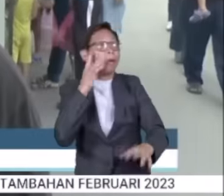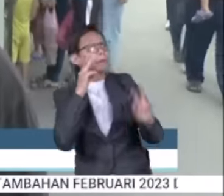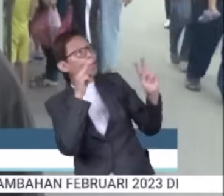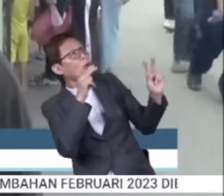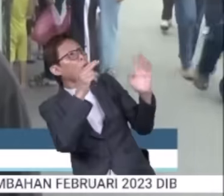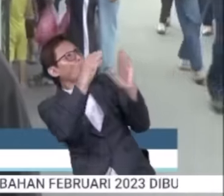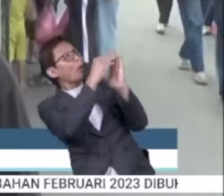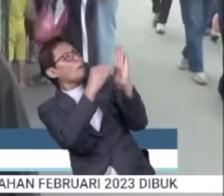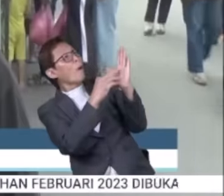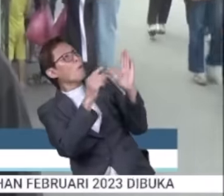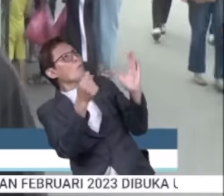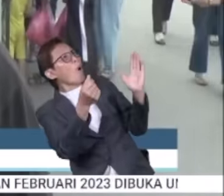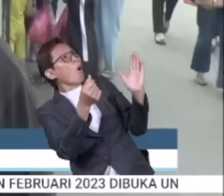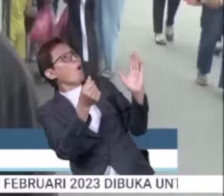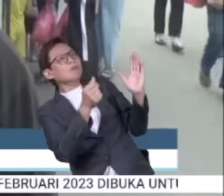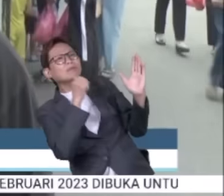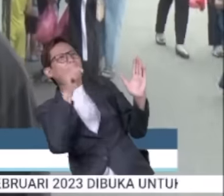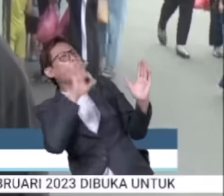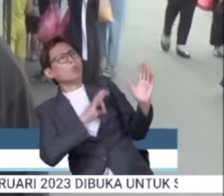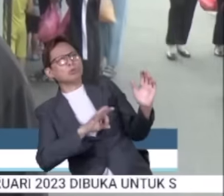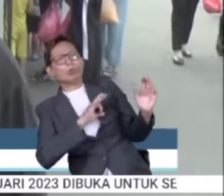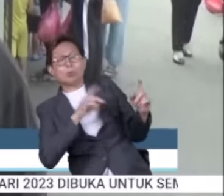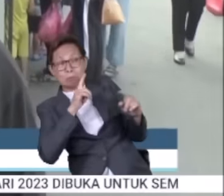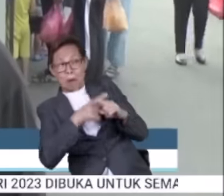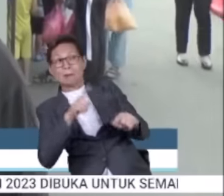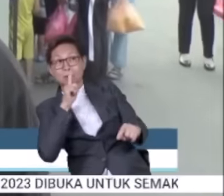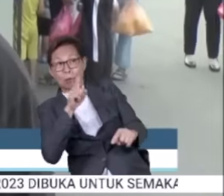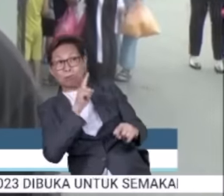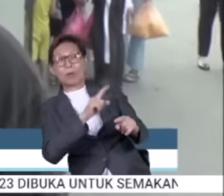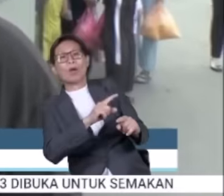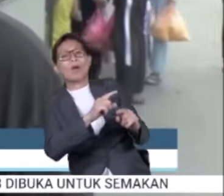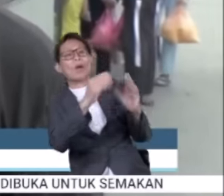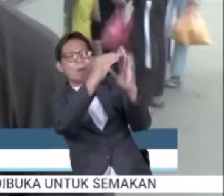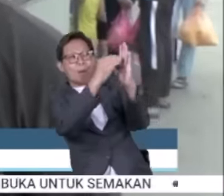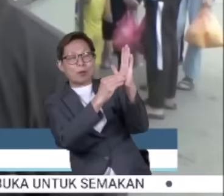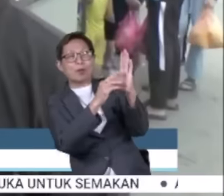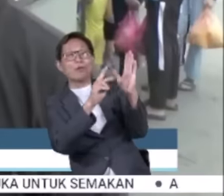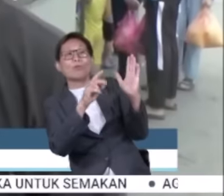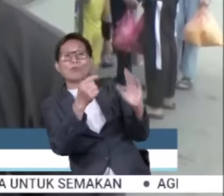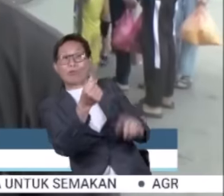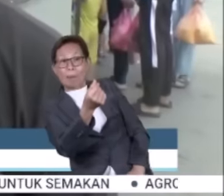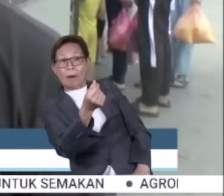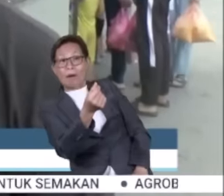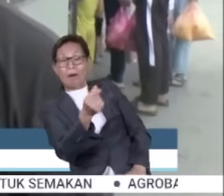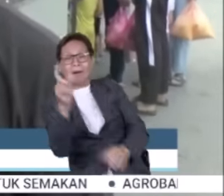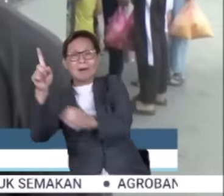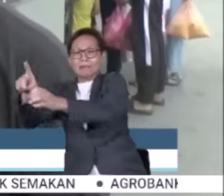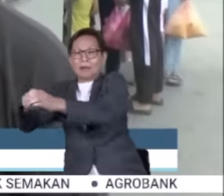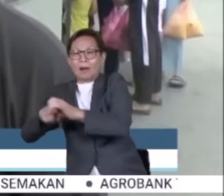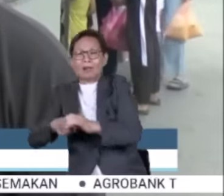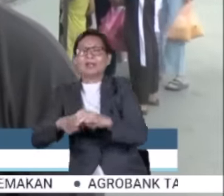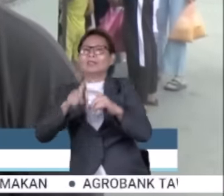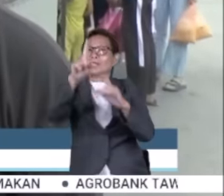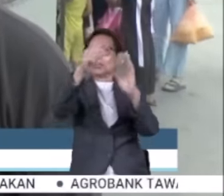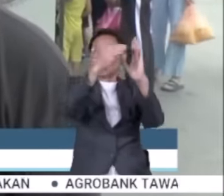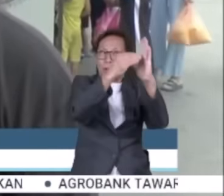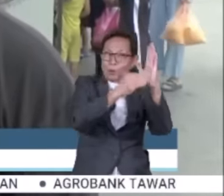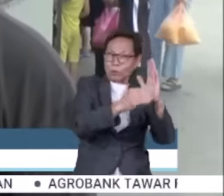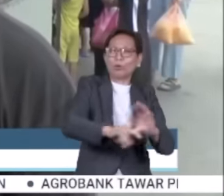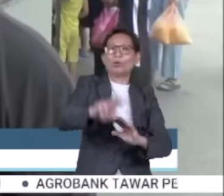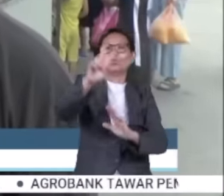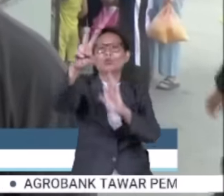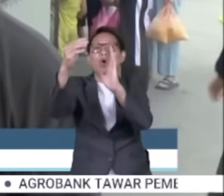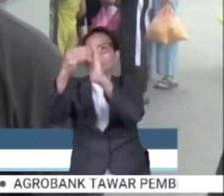menu rahmah ni kebanyakan orang kata tak untung. Tapi sebenarnya menu rahmah ni dia magnet. Satu menu, dua, tiga menu yang